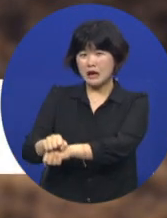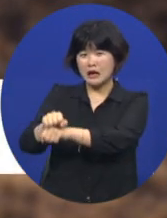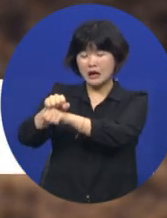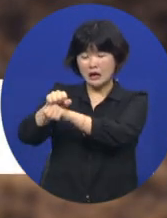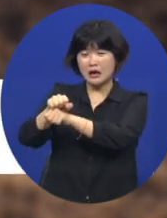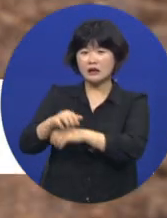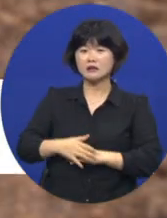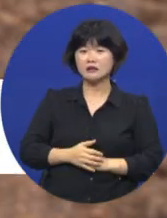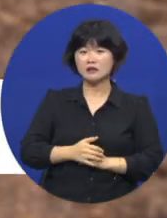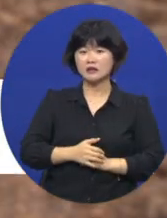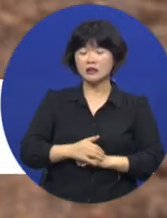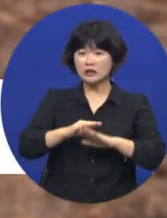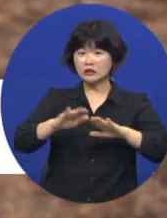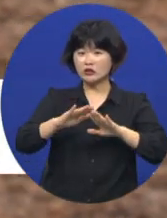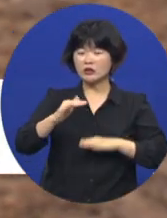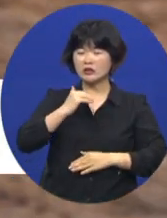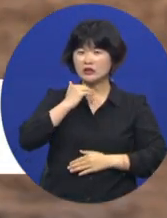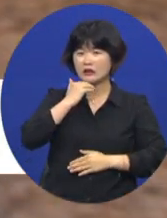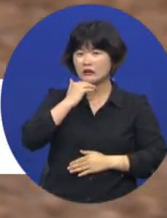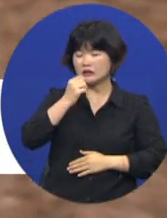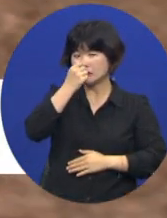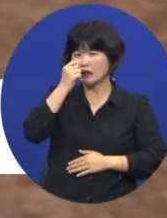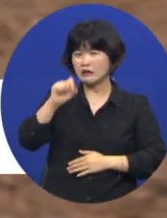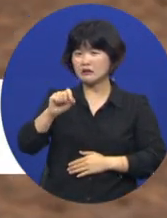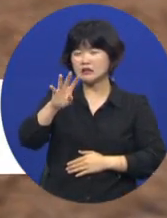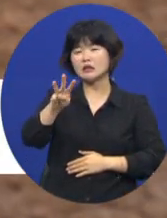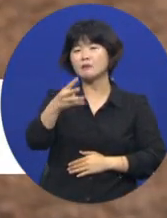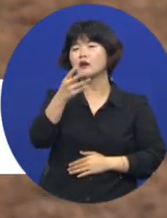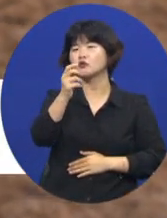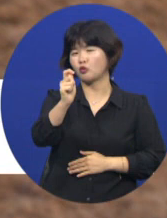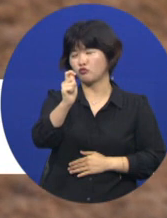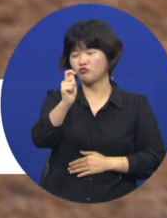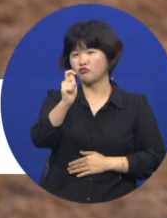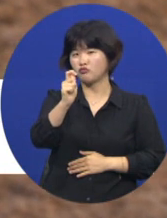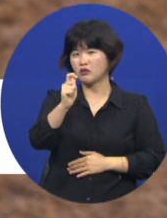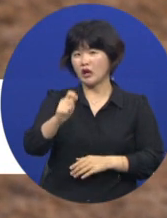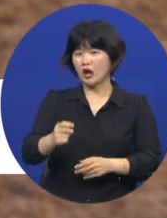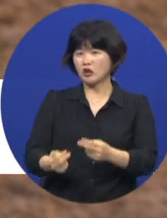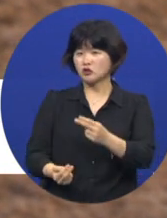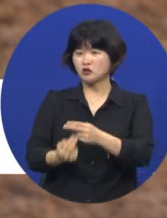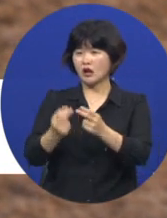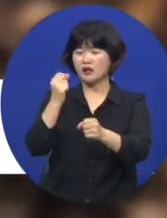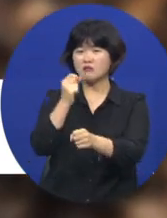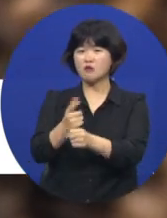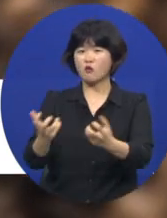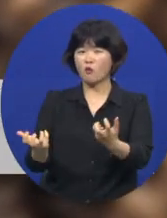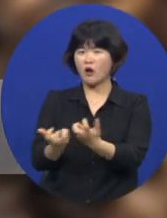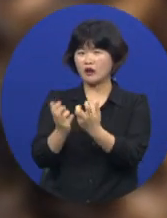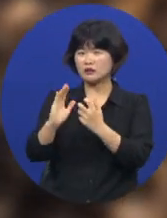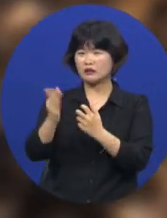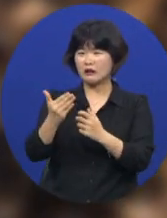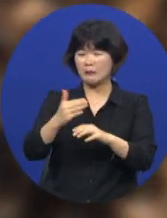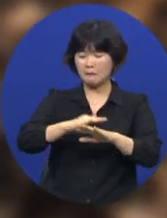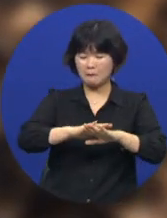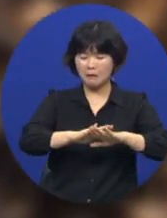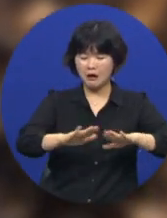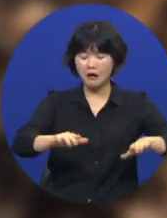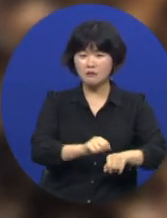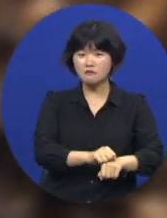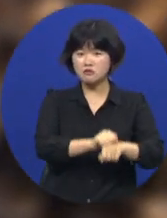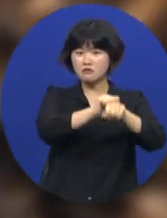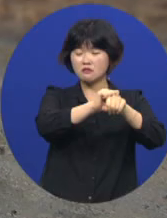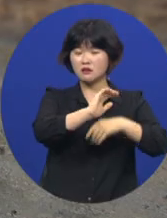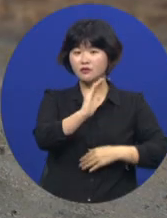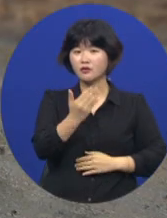있습니다. 처리를 기다리는 쓰레기만 300톤. 저장고는 이미 가득 차 처리장 바닥에까지 쌓아놓은